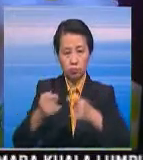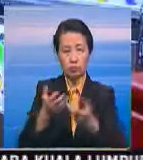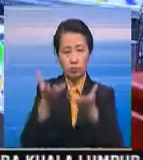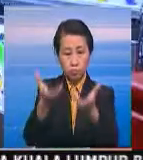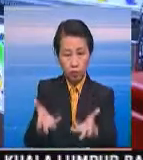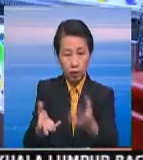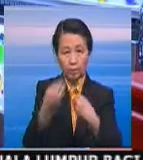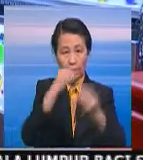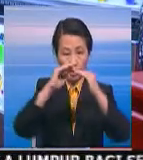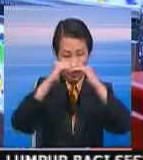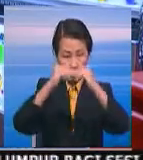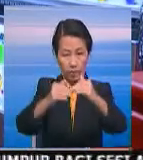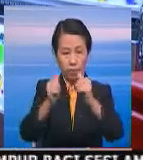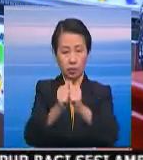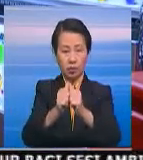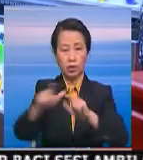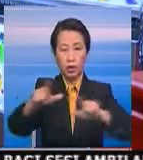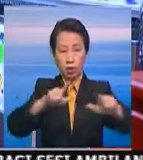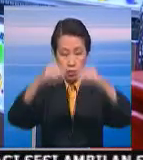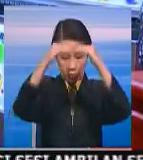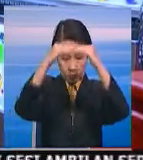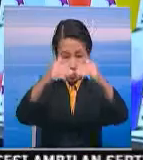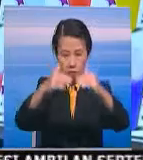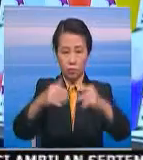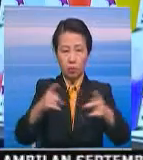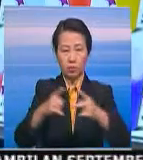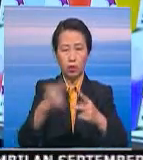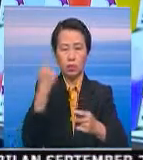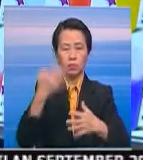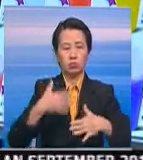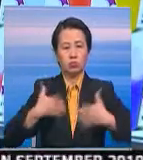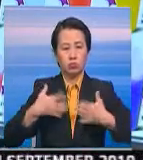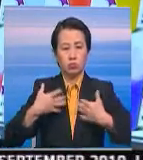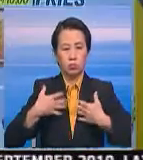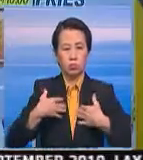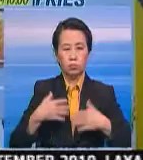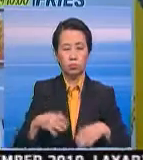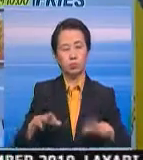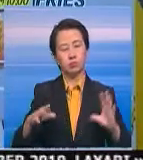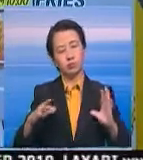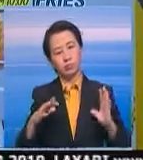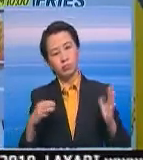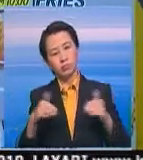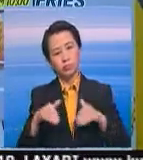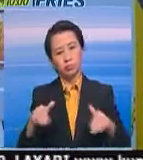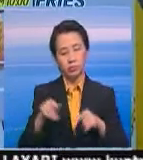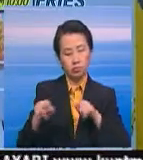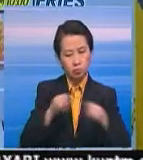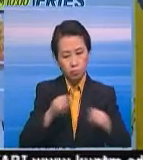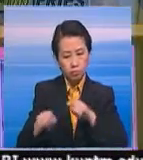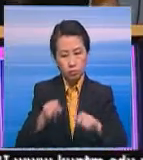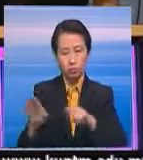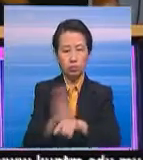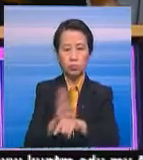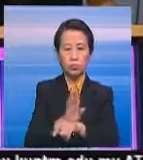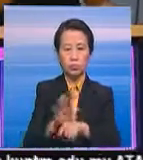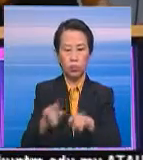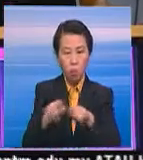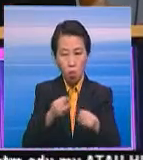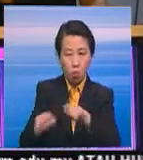makanan di kawasan terbabit. Sentiasa meriah dan berkonsepkan santai, persaingan perniagaan terbabit kini semakin